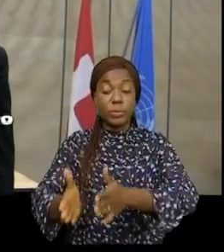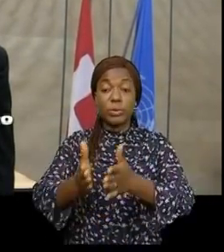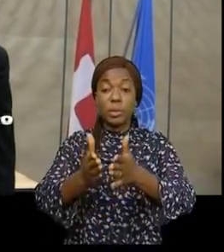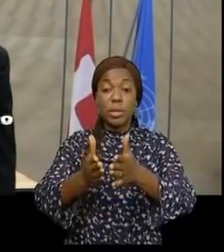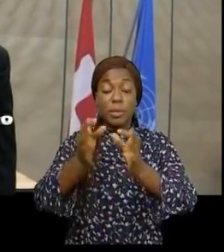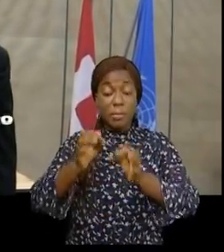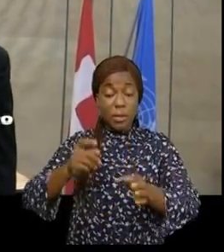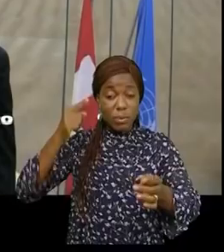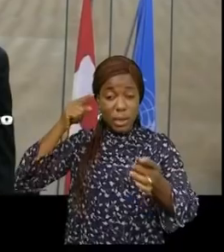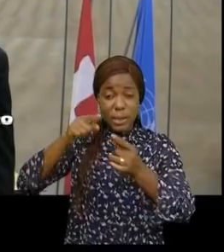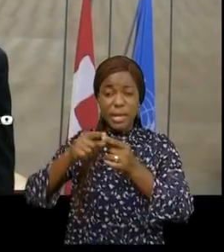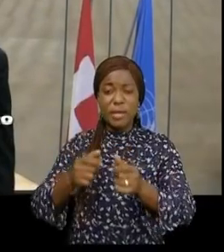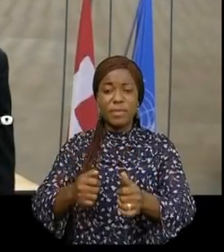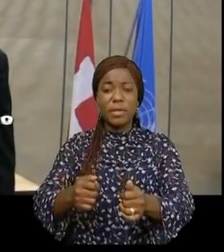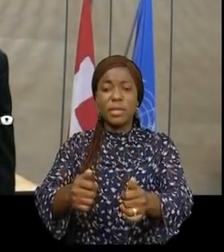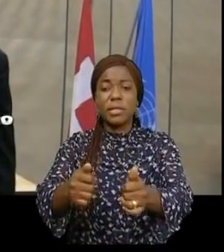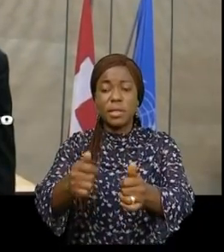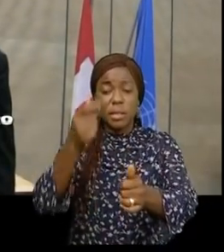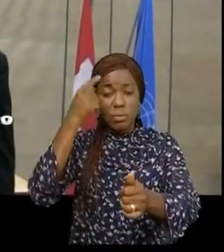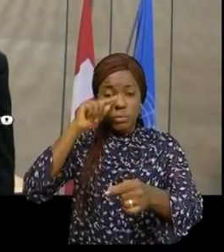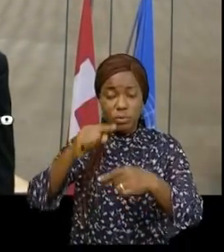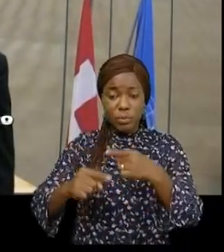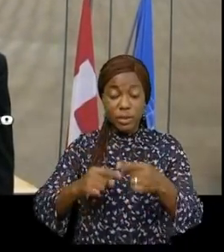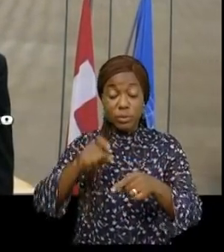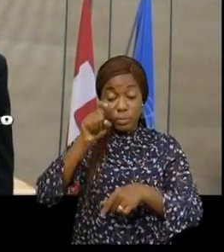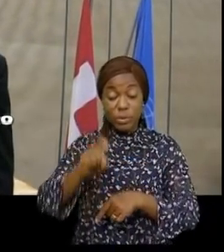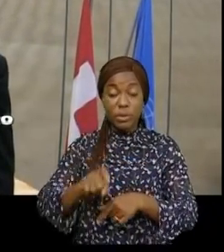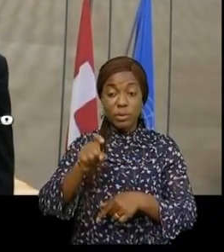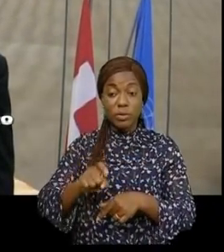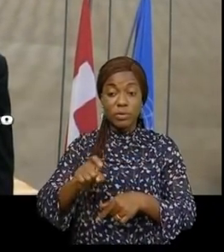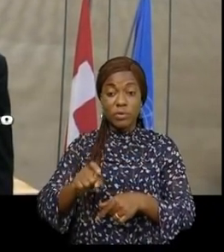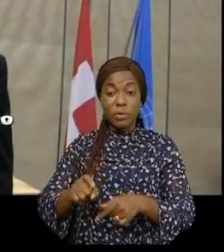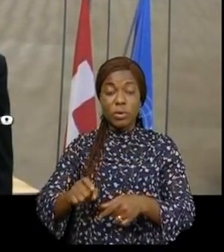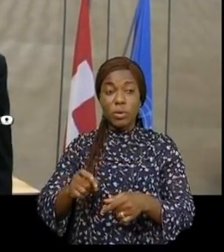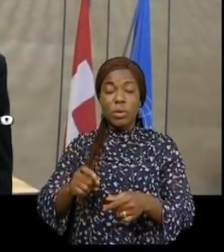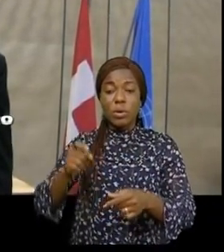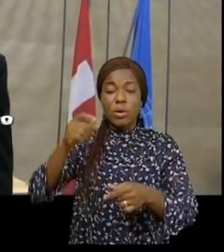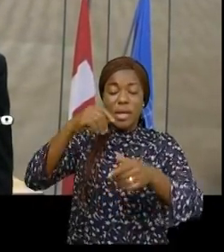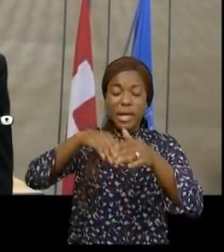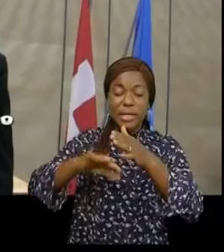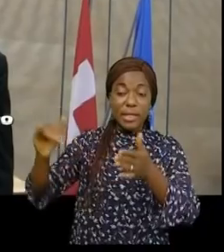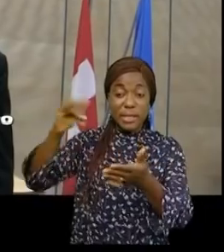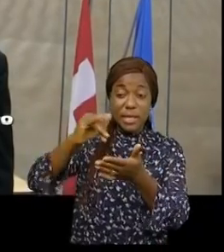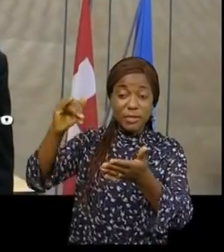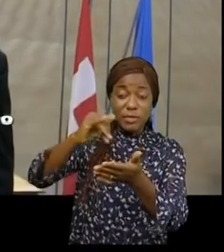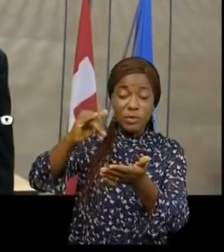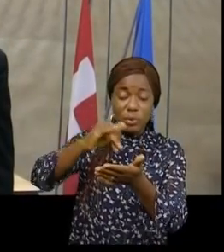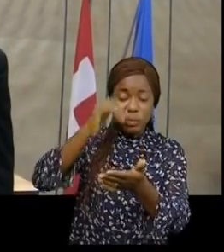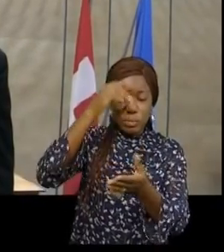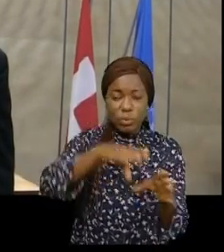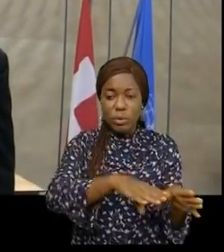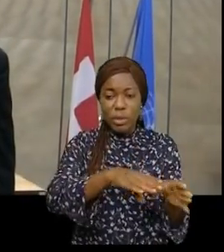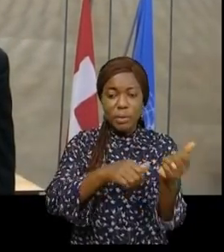la vitesse requise pour décoller, il fallait charger les avions seulement à moitié pour pouvoir